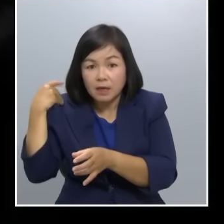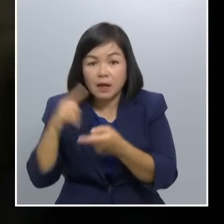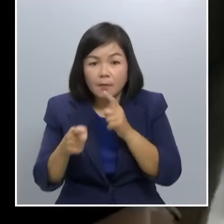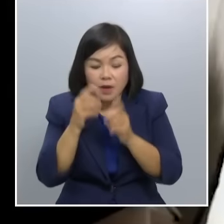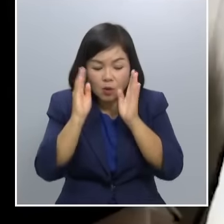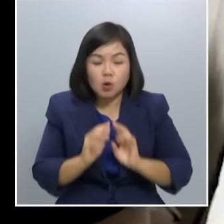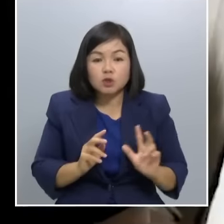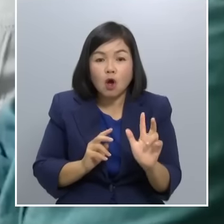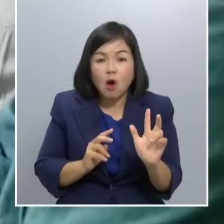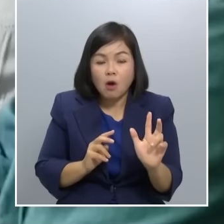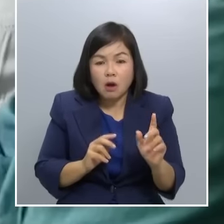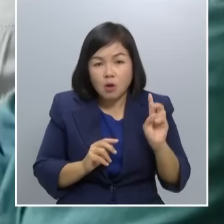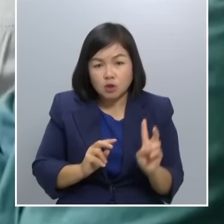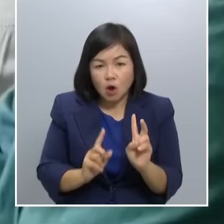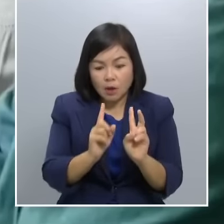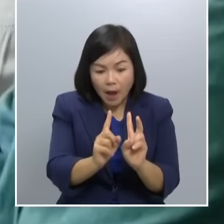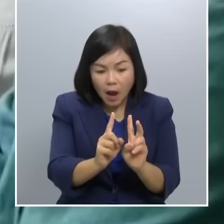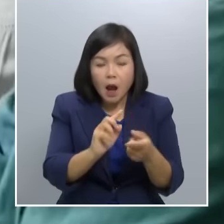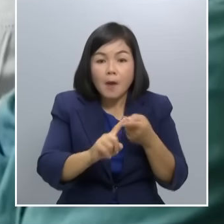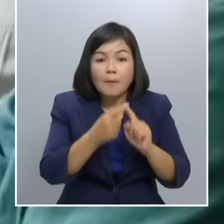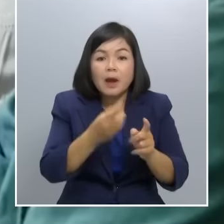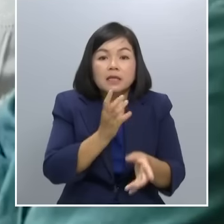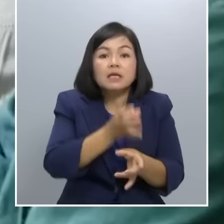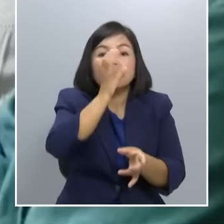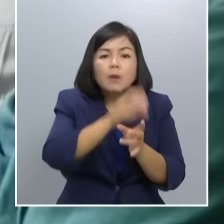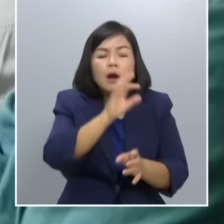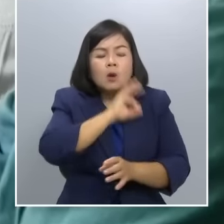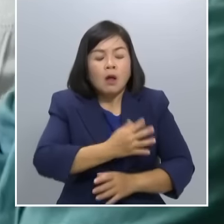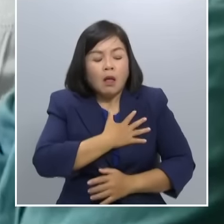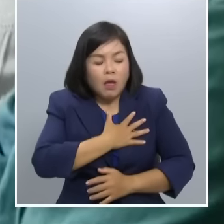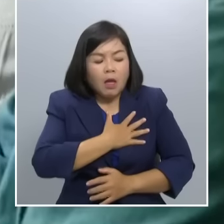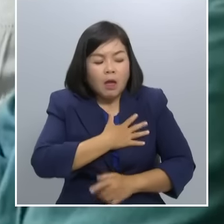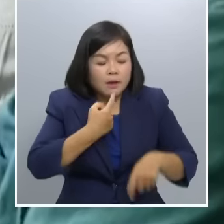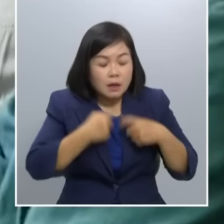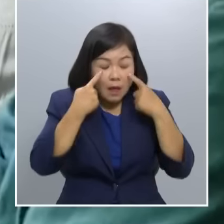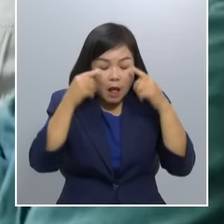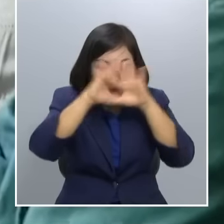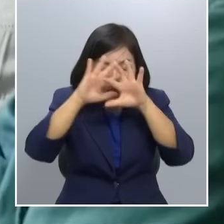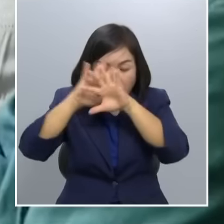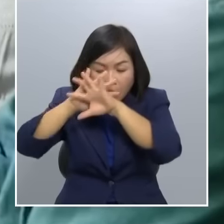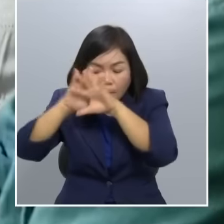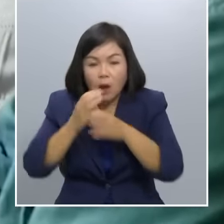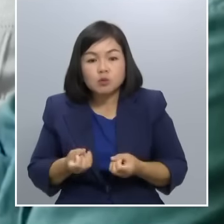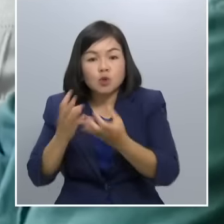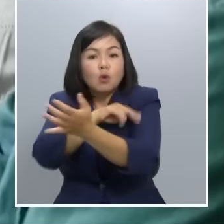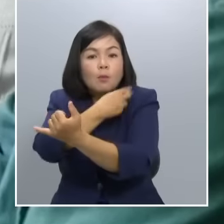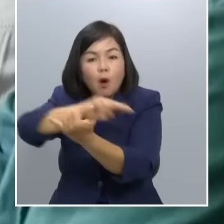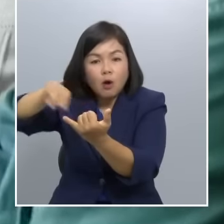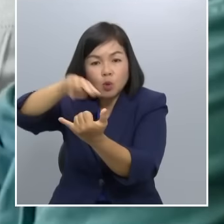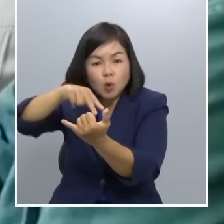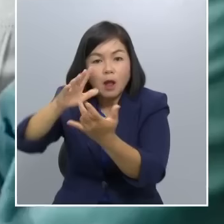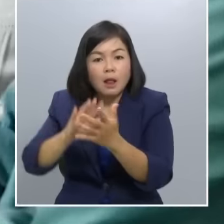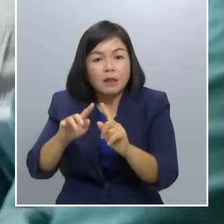คนต่อมาวันรุ่งขึ้นพบว่าเพื่อนที่ดื่มด้วยกันเริ่มมีอาการหายใจหอบตาท่ามัวถูกนำตัวส่งโรงพยาบาลแต่ว่า